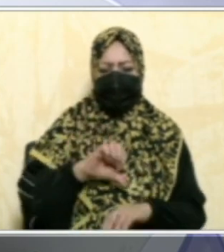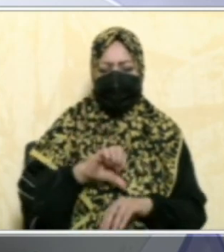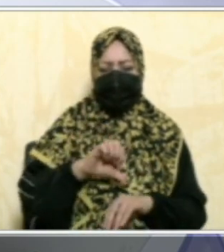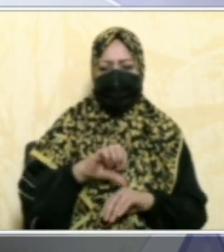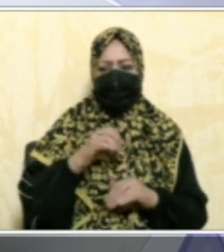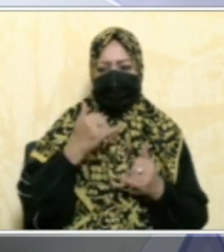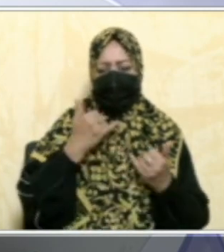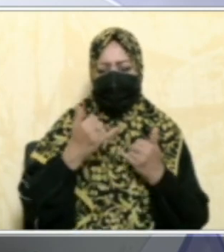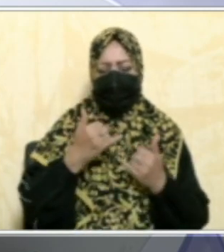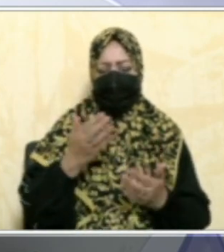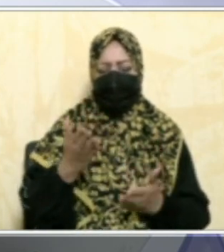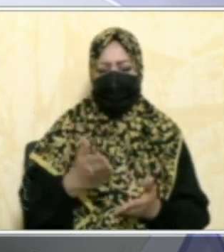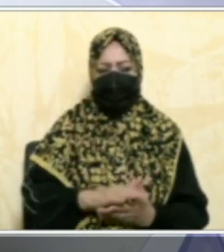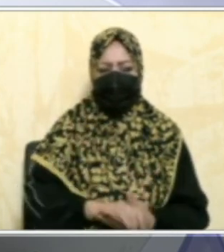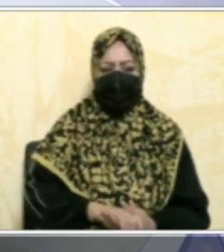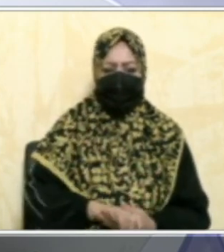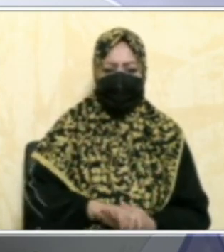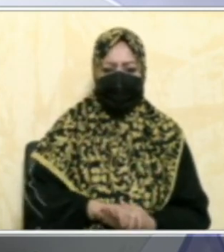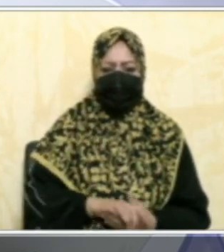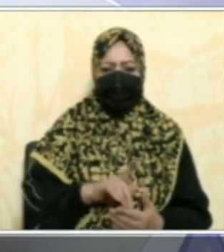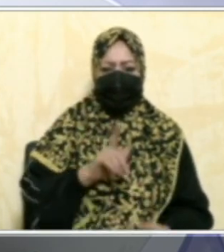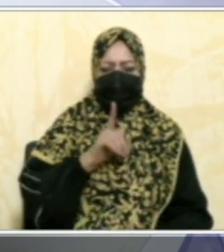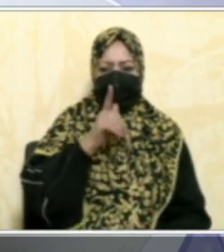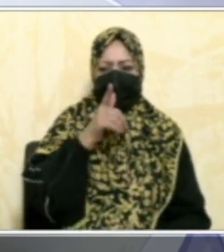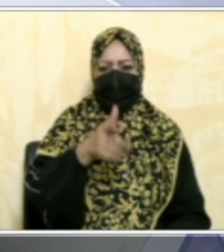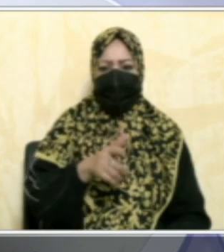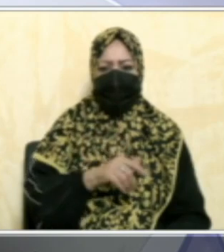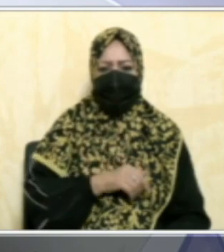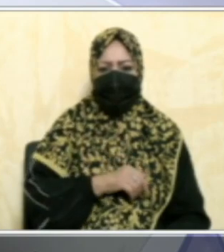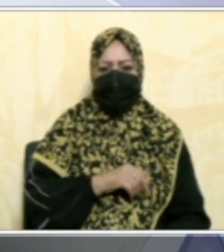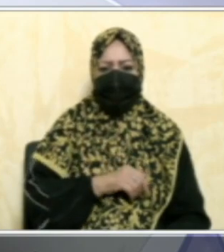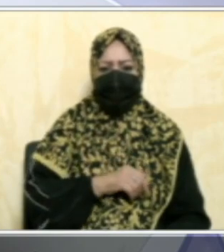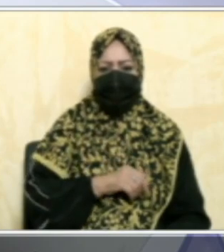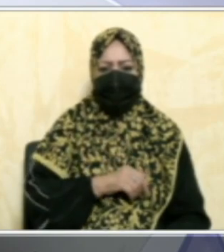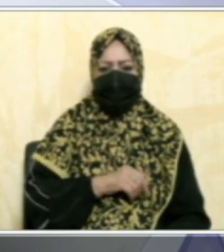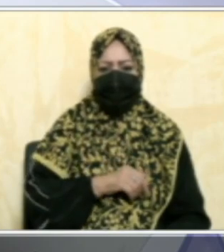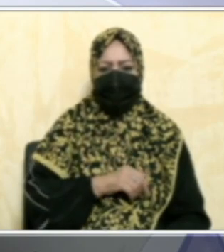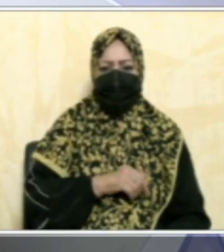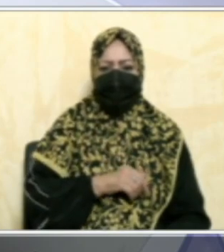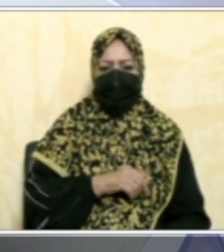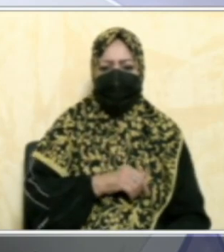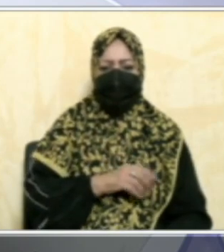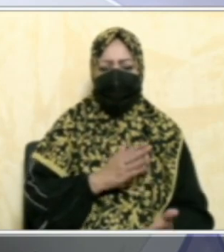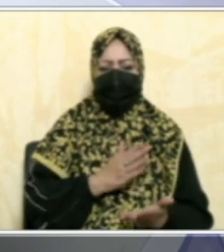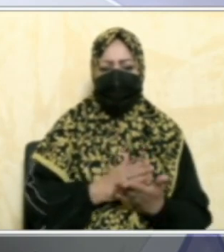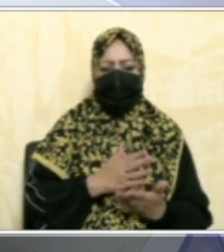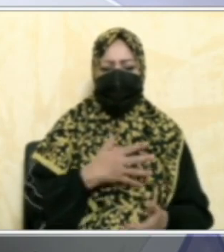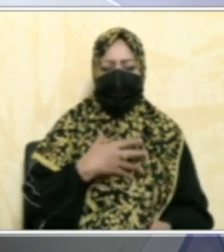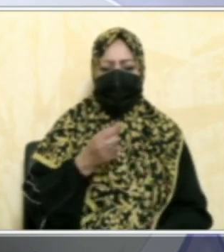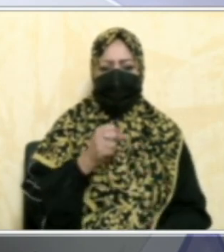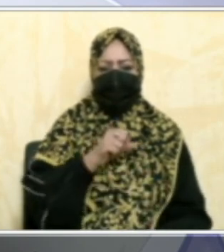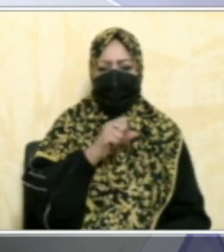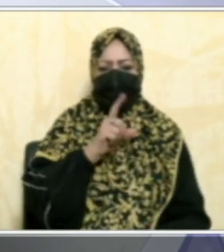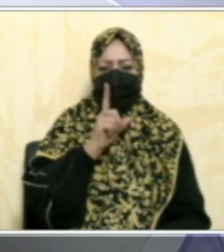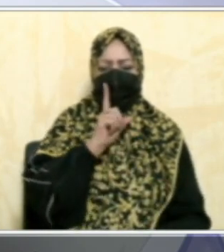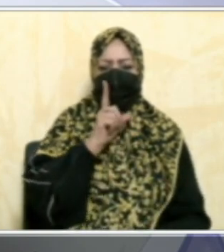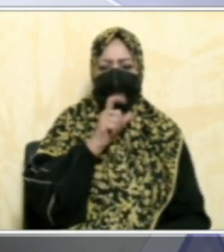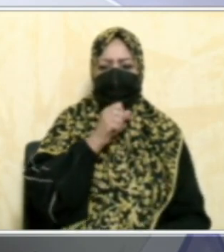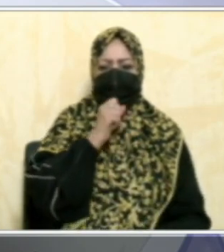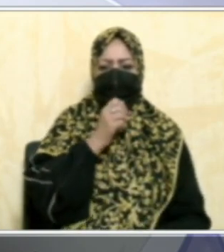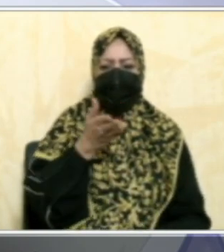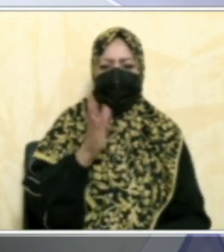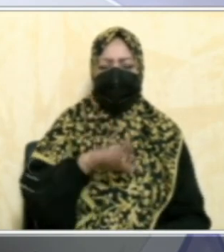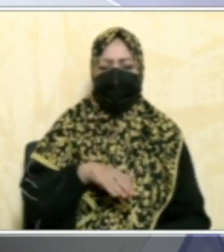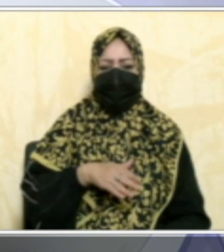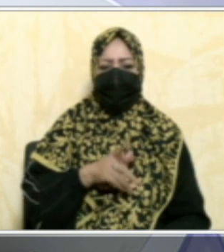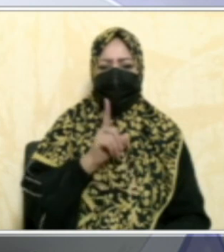عندي بس ما نعطلش على الجماعة. عندي حناي توفت قبل جدي. إيه. باهي